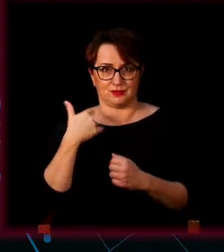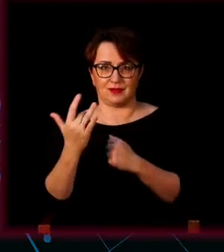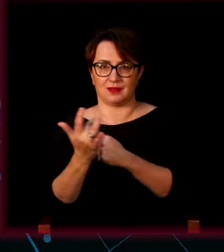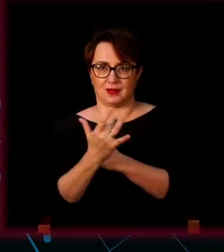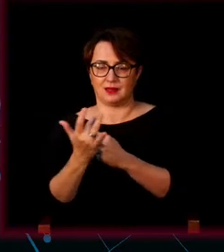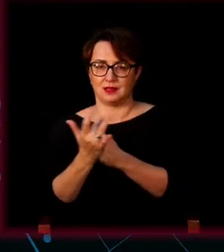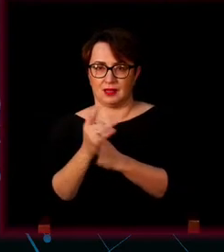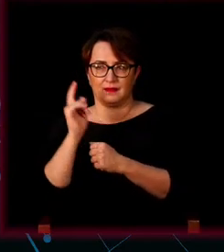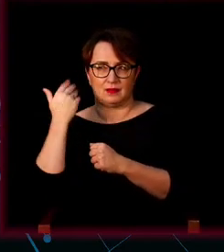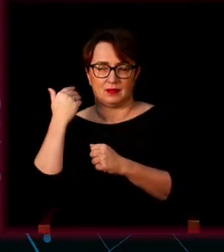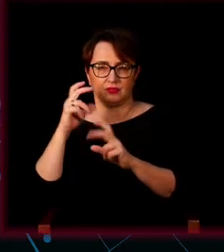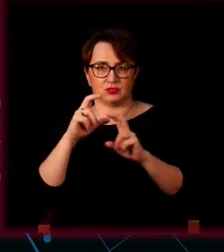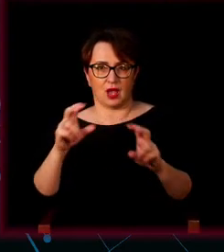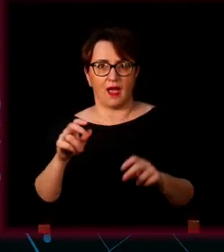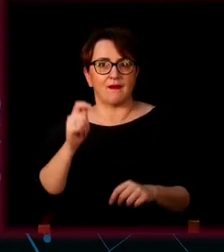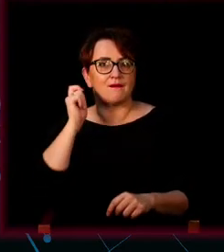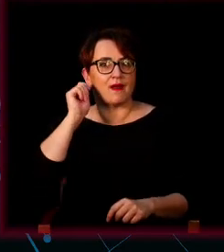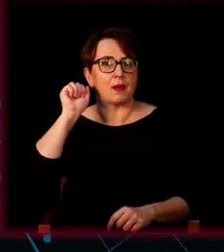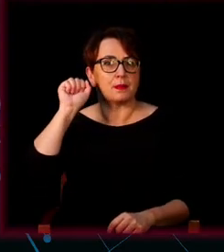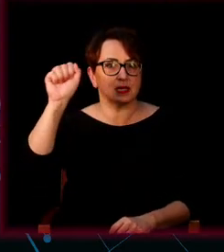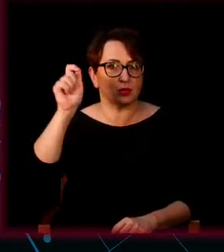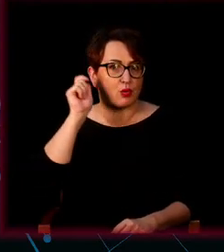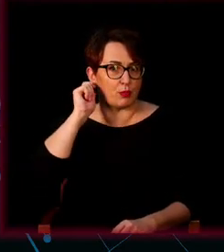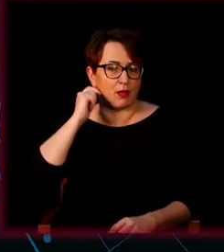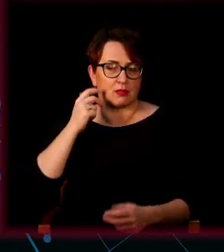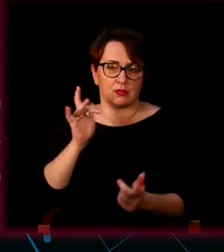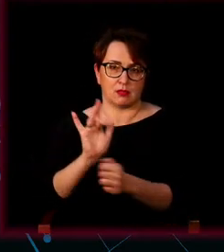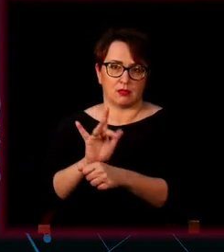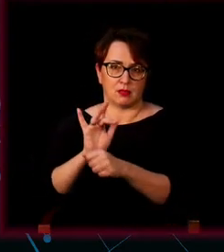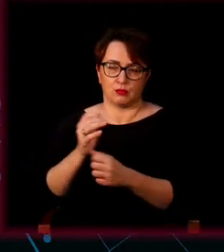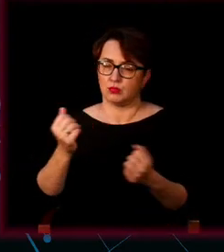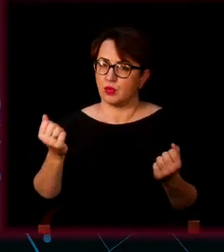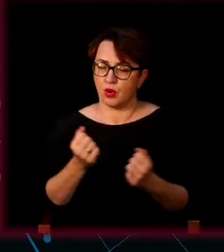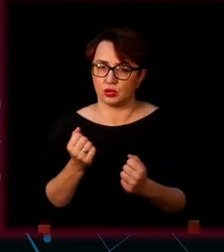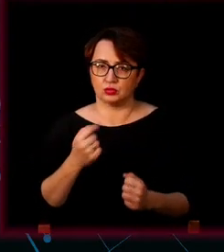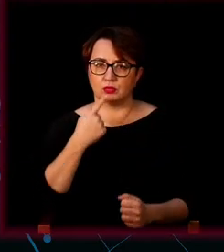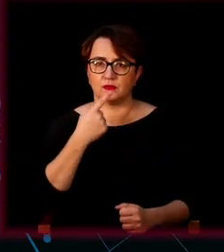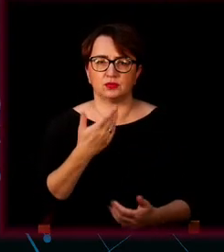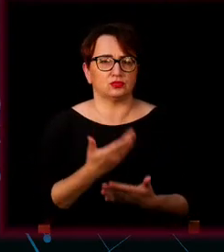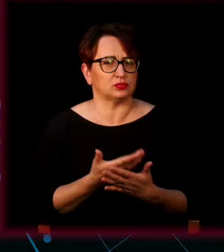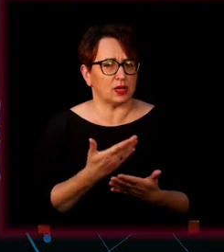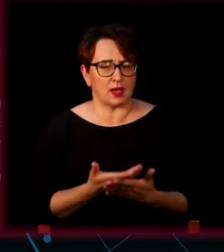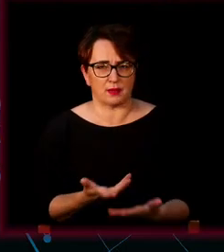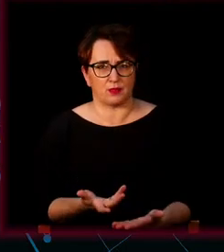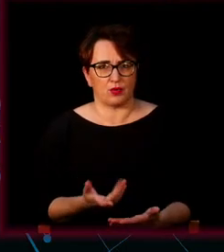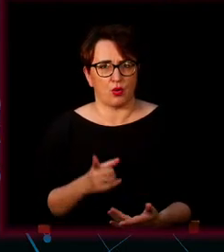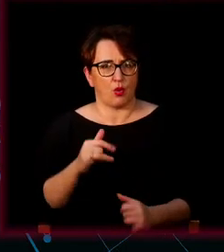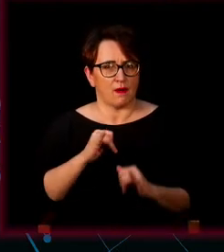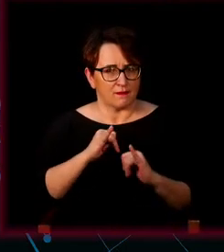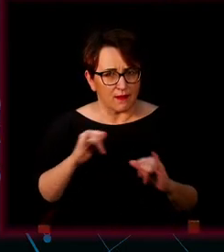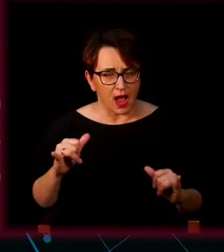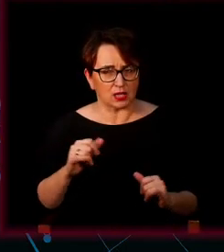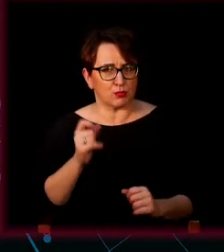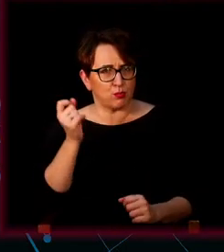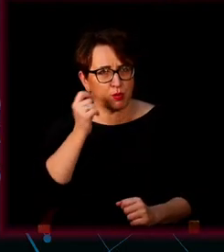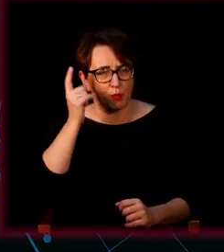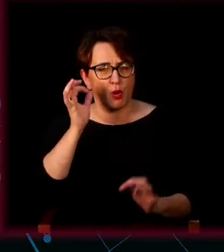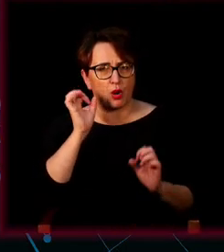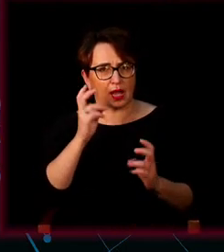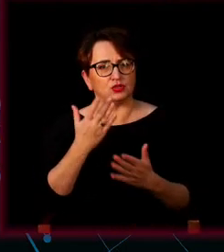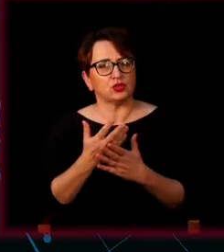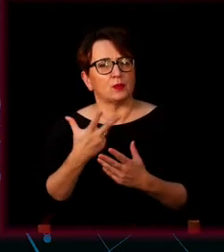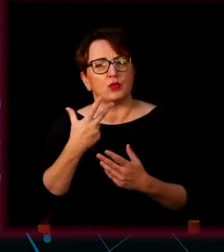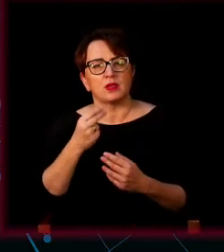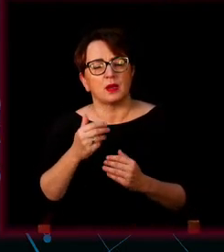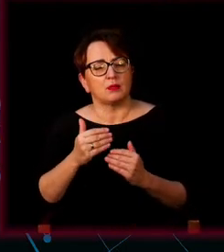Przede wszystkim krytyczki feministyczne miały jej za złe, że mimo tak właśnie odważnego, radykalnego pomysłu, to jednak nie poszło